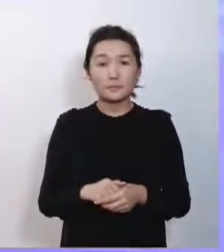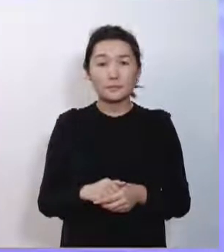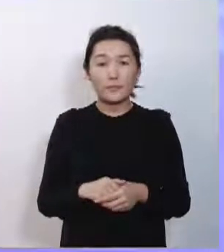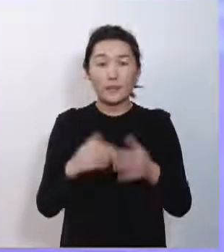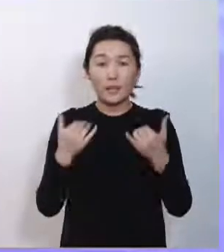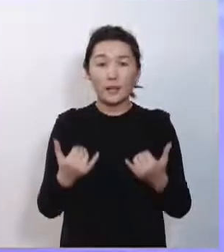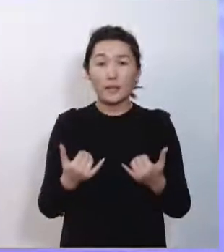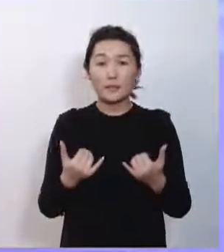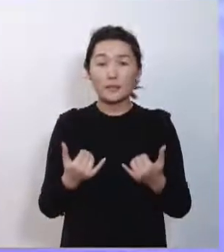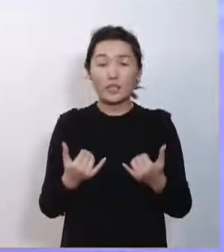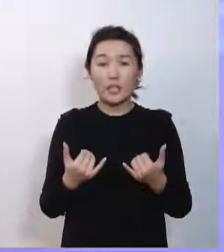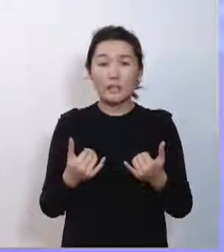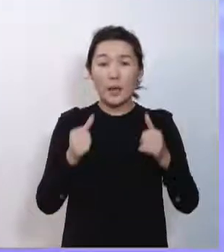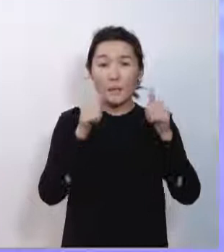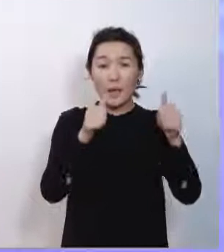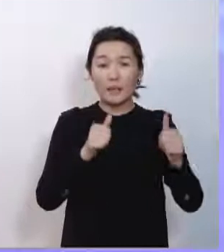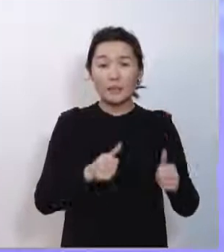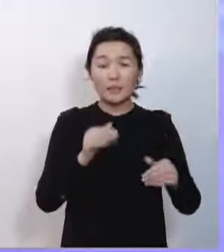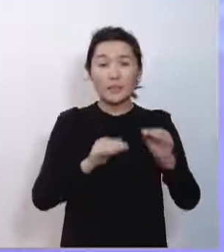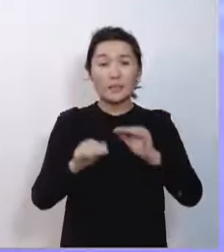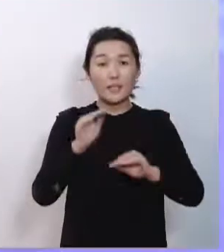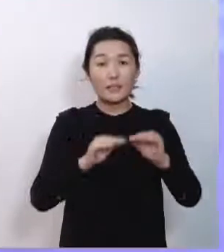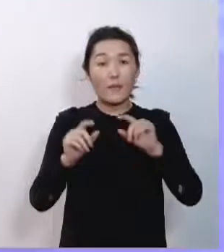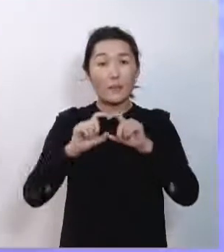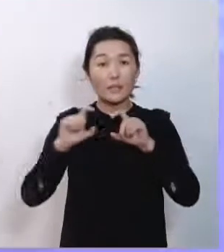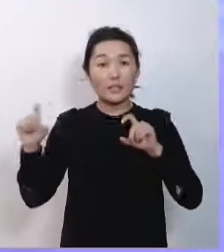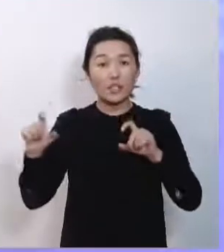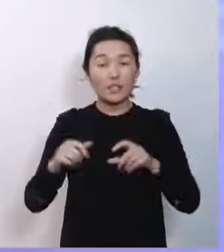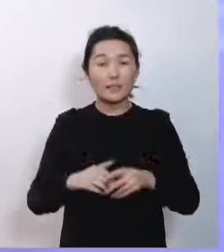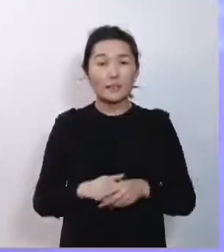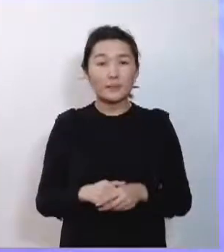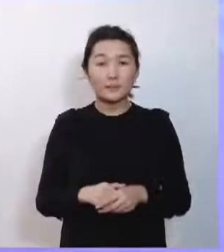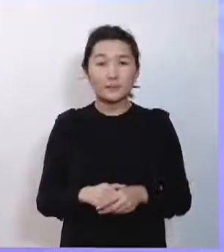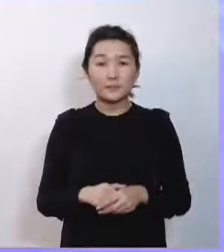А сейчас по картинке составим предложение.